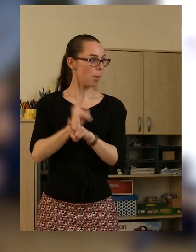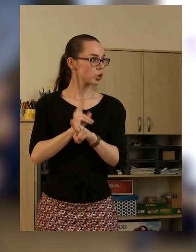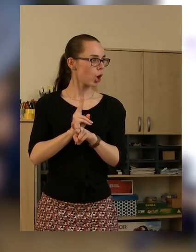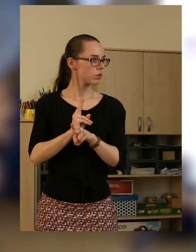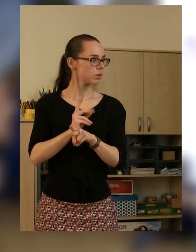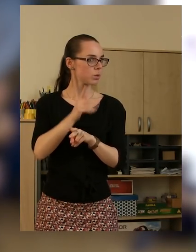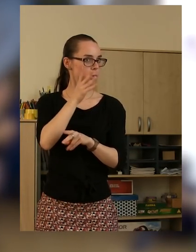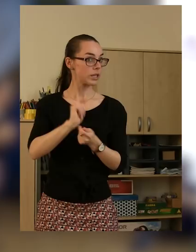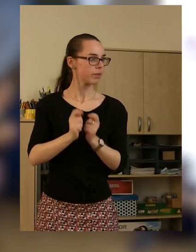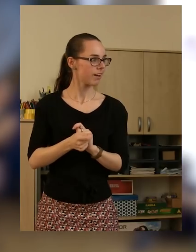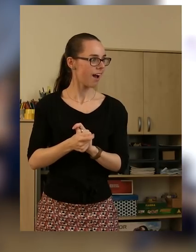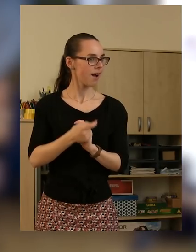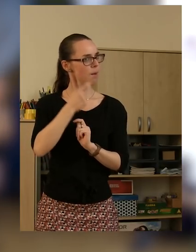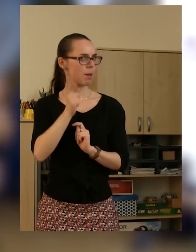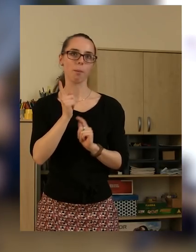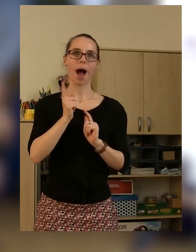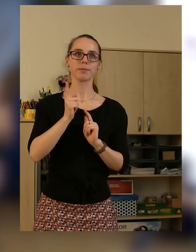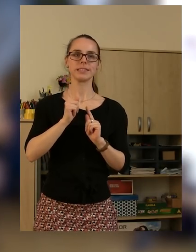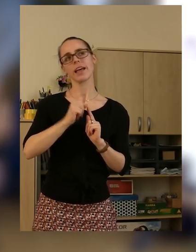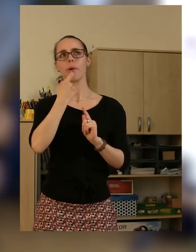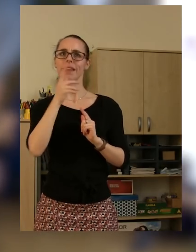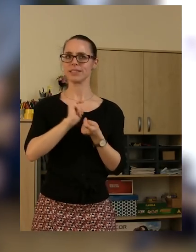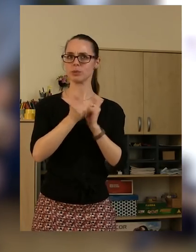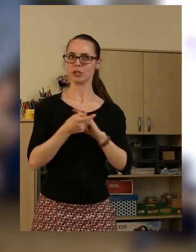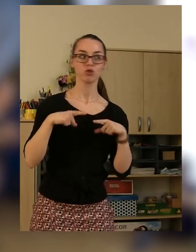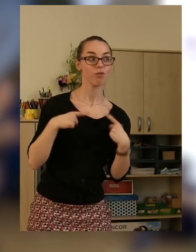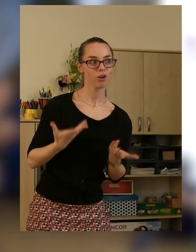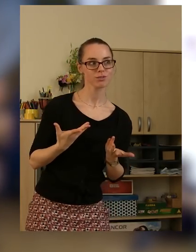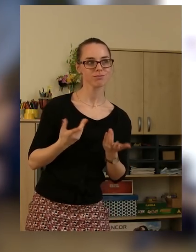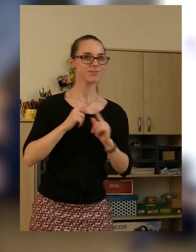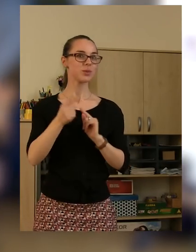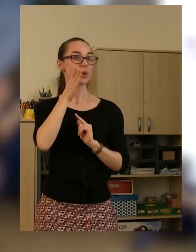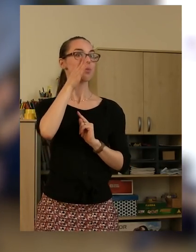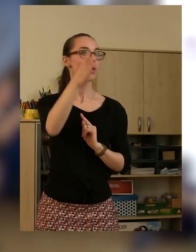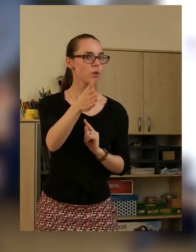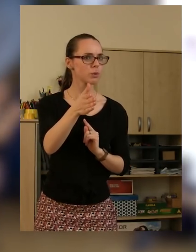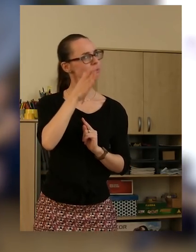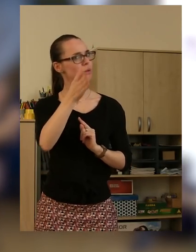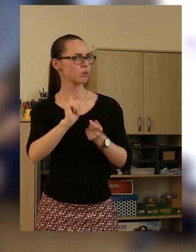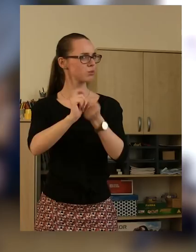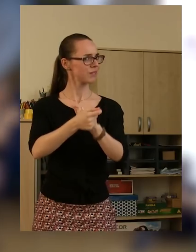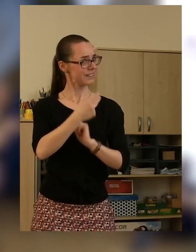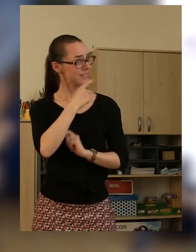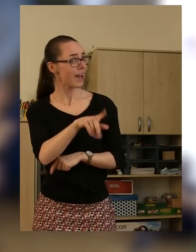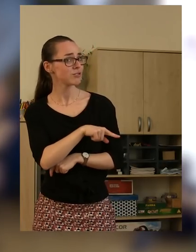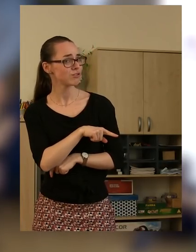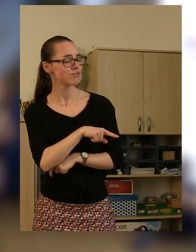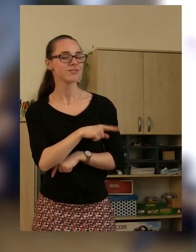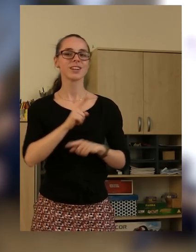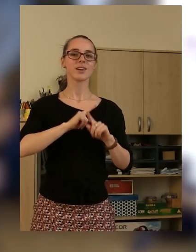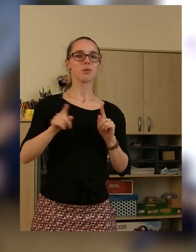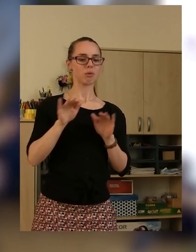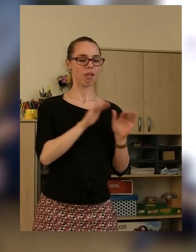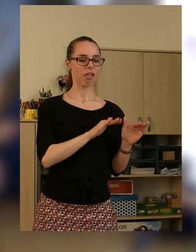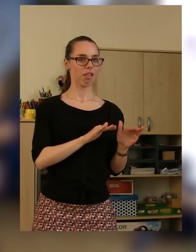jakoby, jak bych to řekl, co nám ukazuje tu cestu dopředu. Jo, co nám ukazuje tu cestu dál, i když my sami v tu